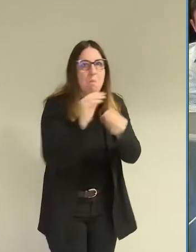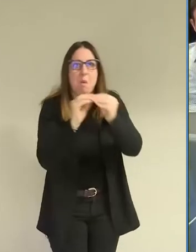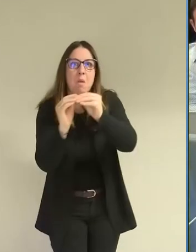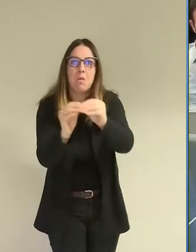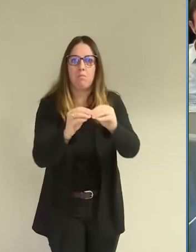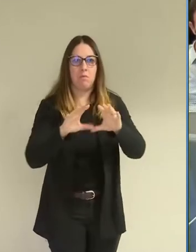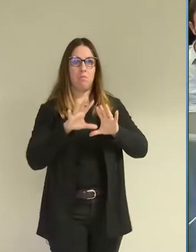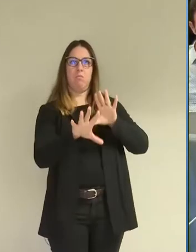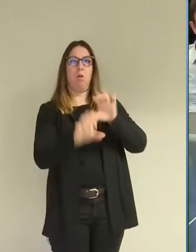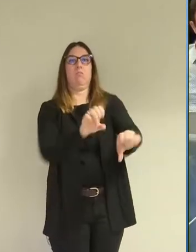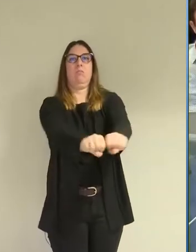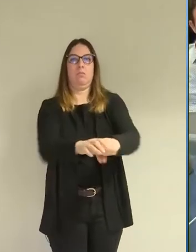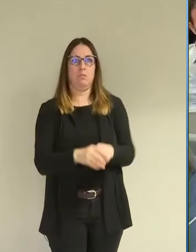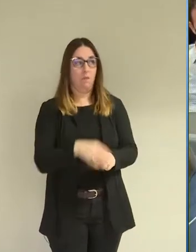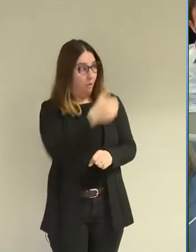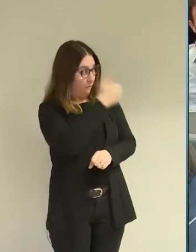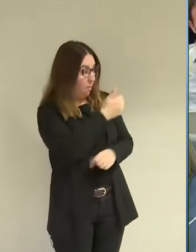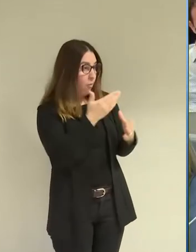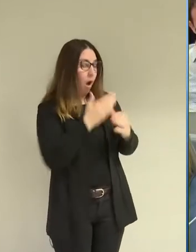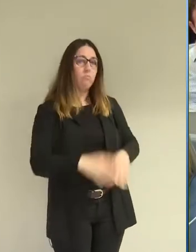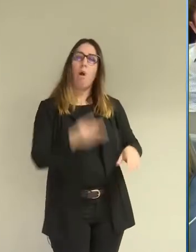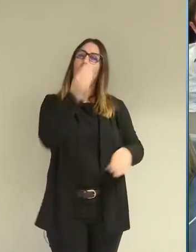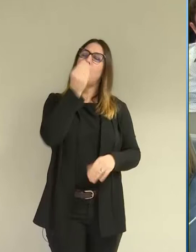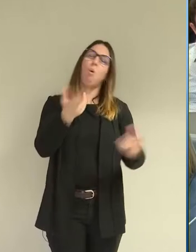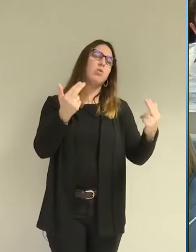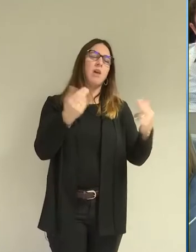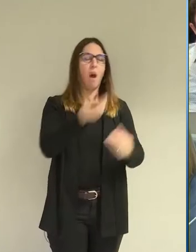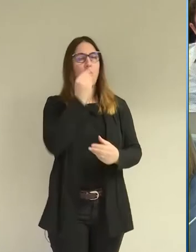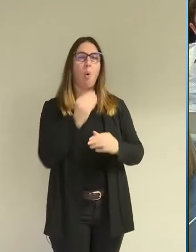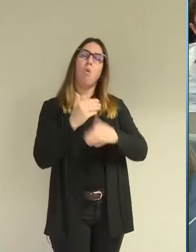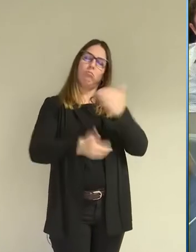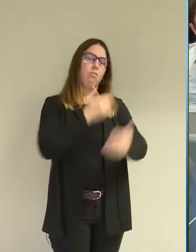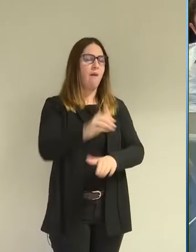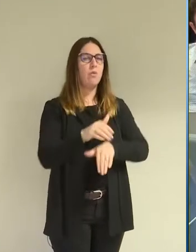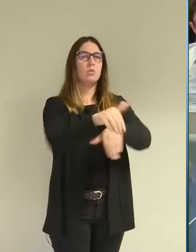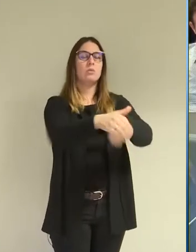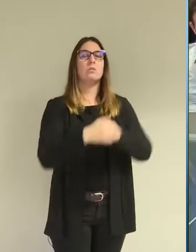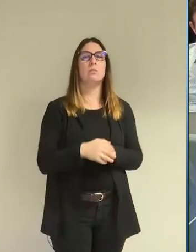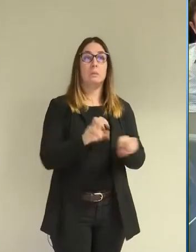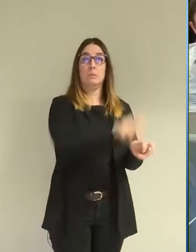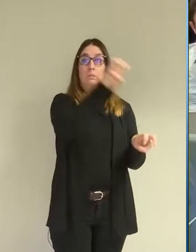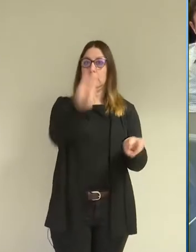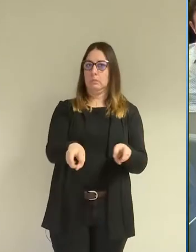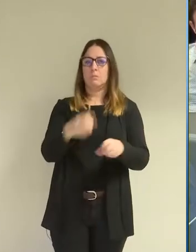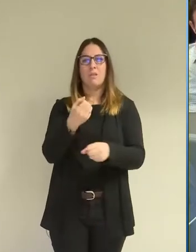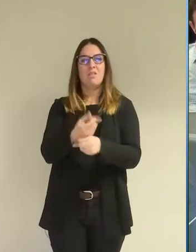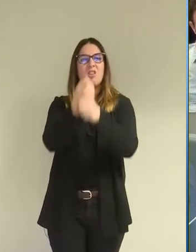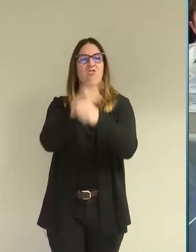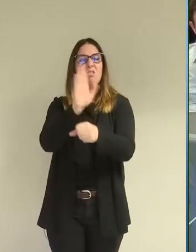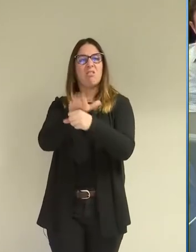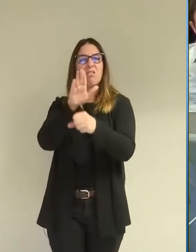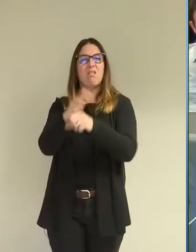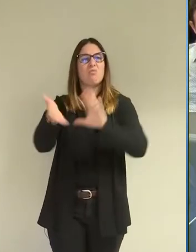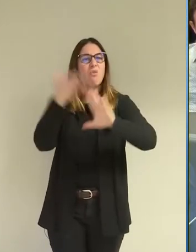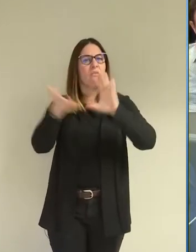tout va bien circulez ya rien à voir alibert toujours faisons un détour vers la déchetterie sauvage que nous avions déjà